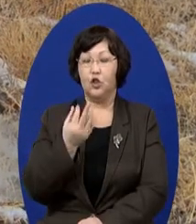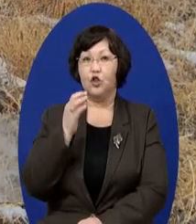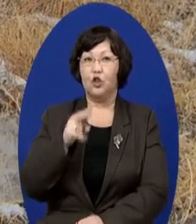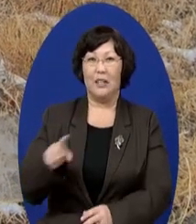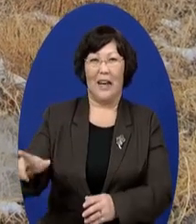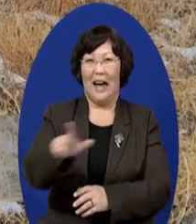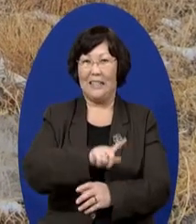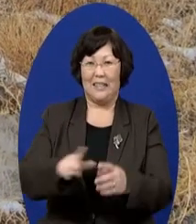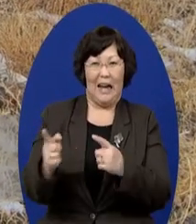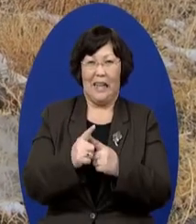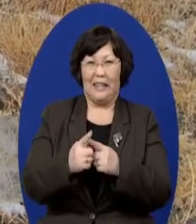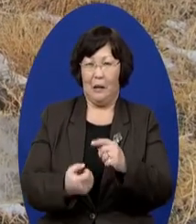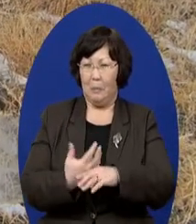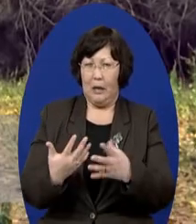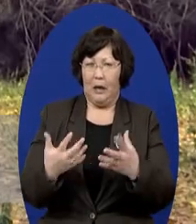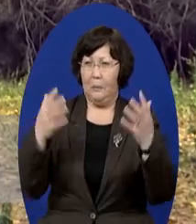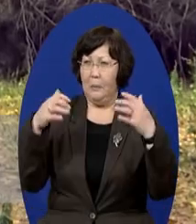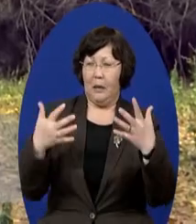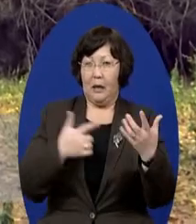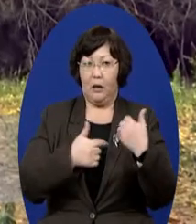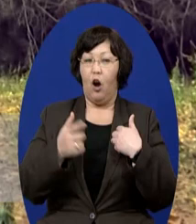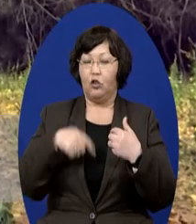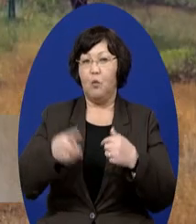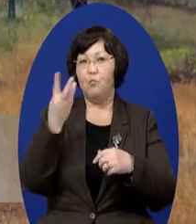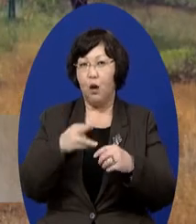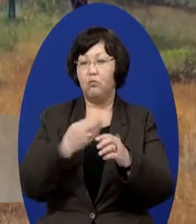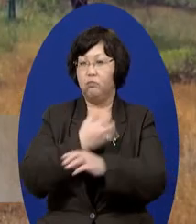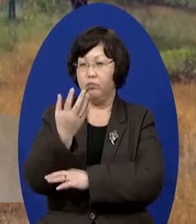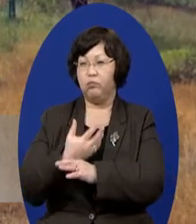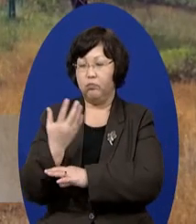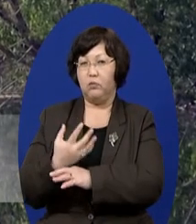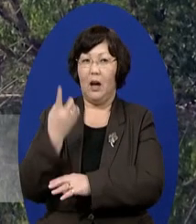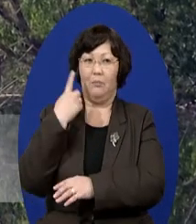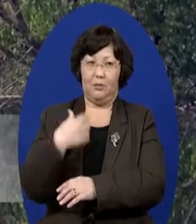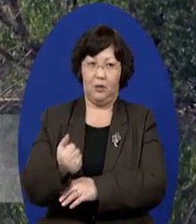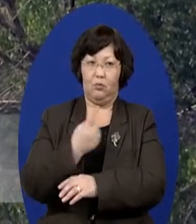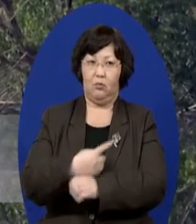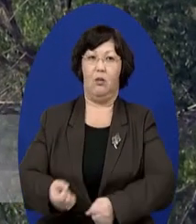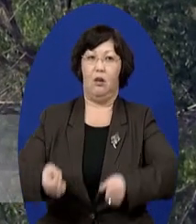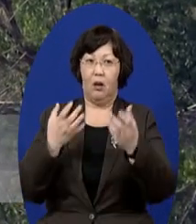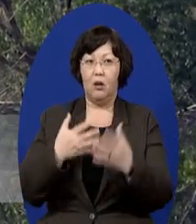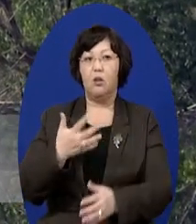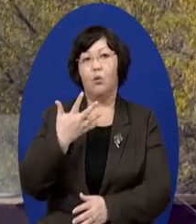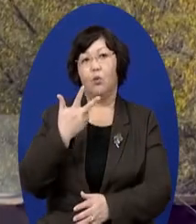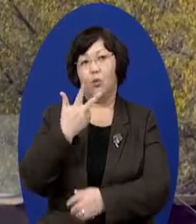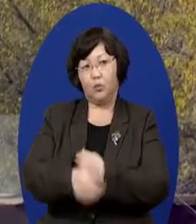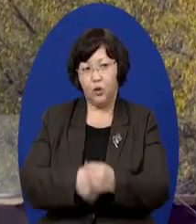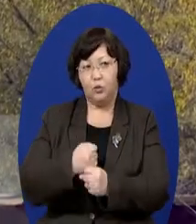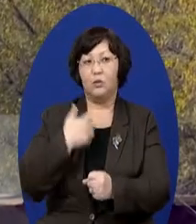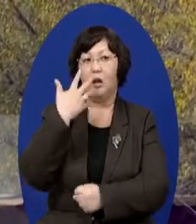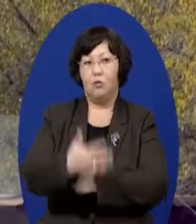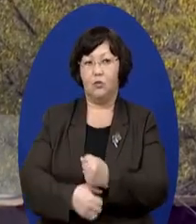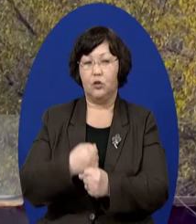гэвэл мод тарихаас өөр арга байхгүй. Тэгээ нөмн говийн төвч нь бол одоо 3 жил юм уу 5 жил болоод нэг их ган